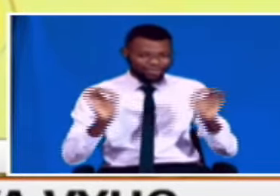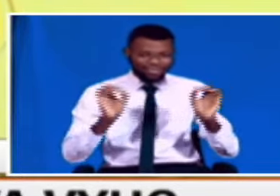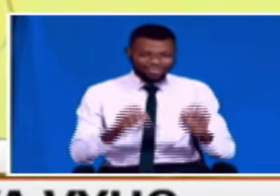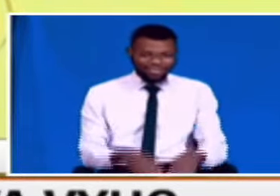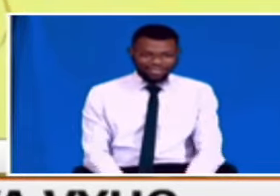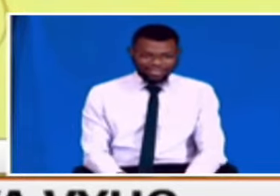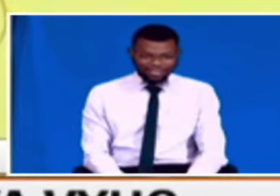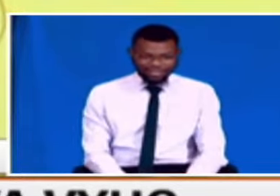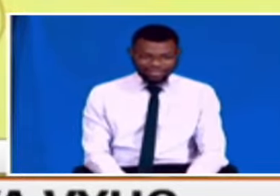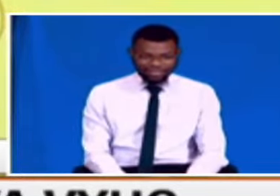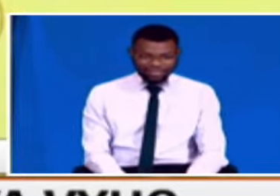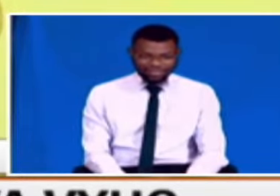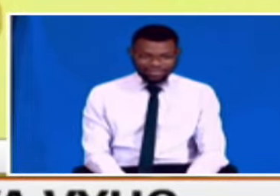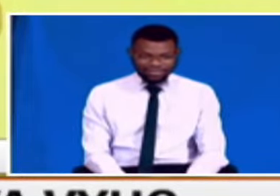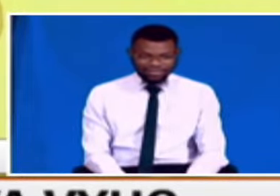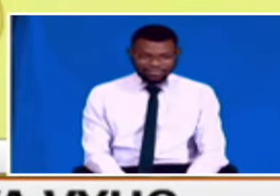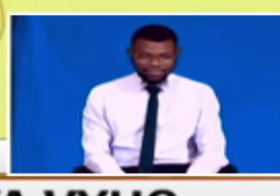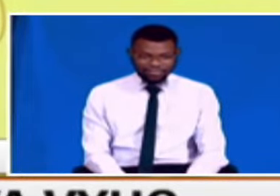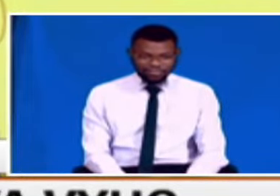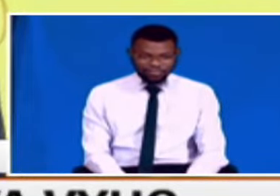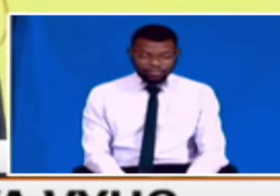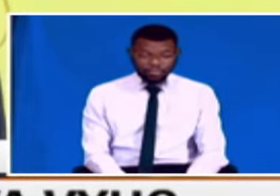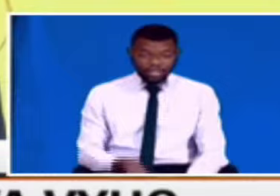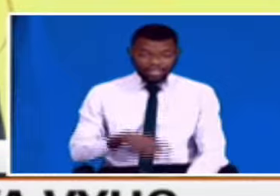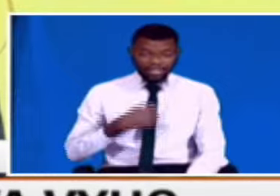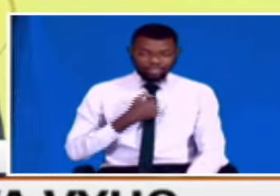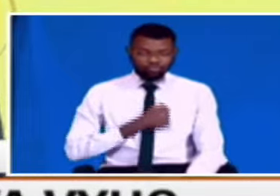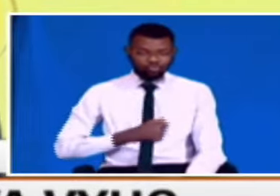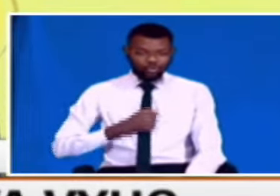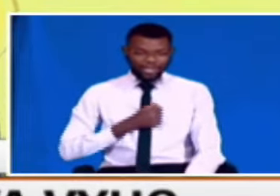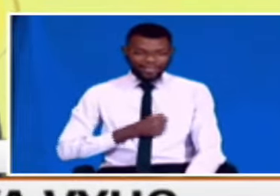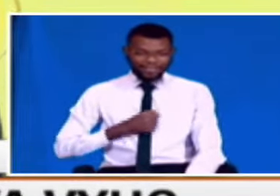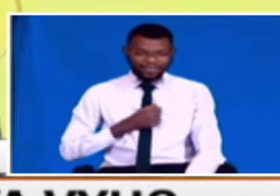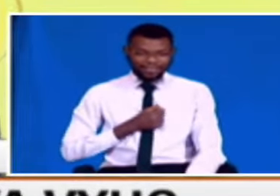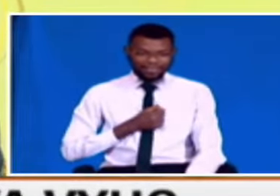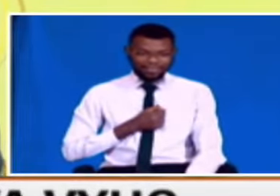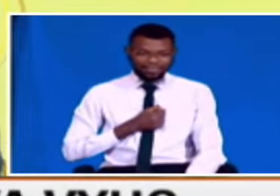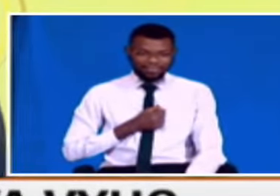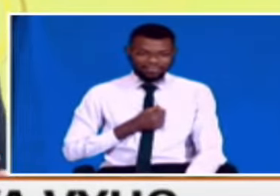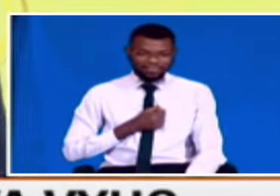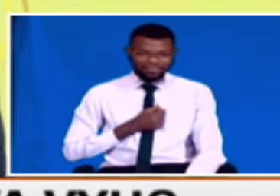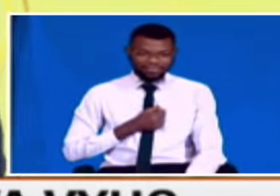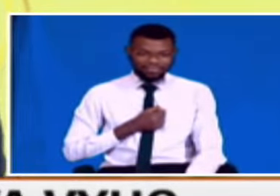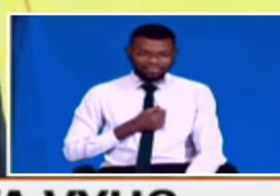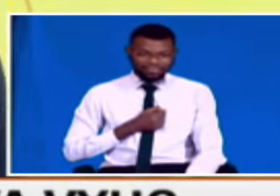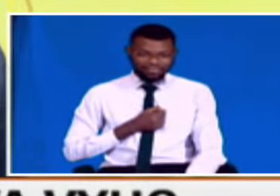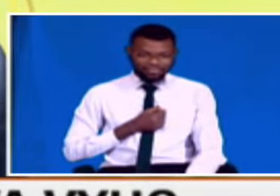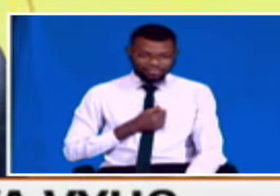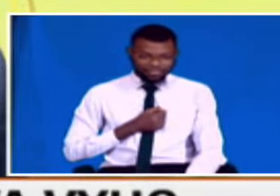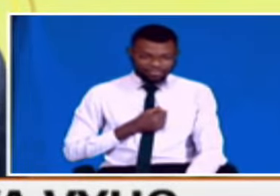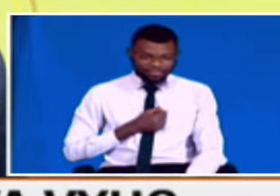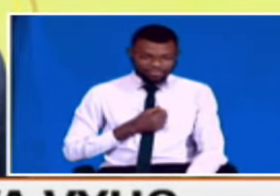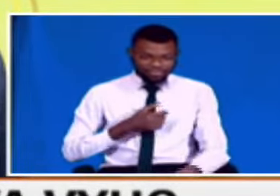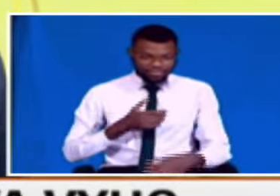validation, I am sorry, you cannot have authentic